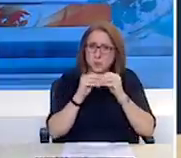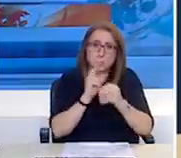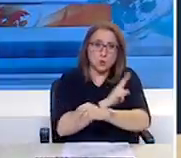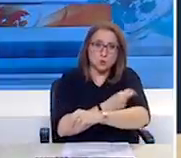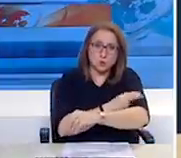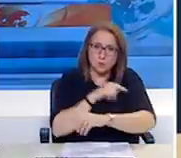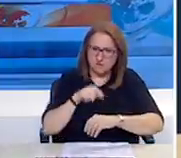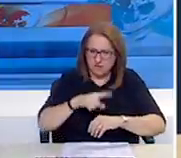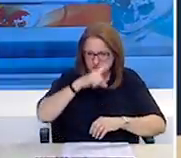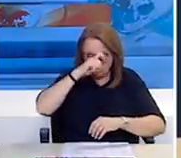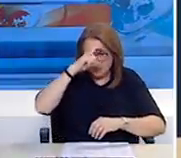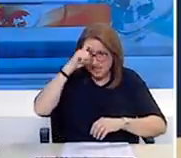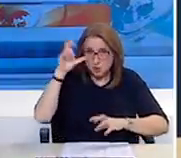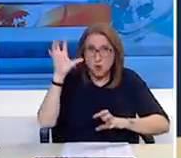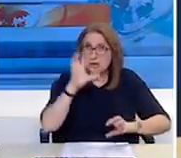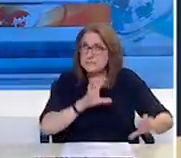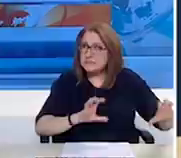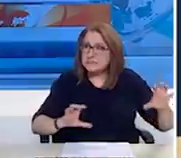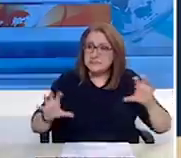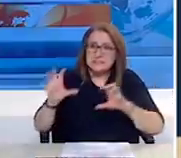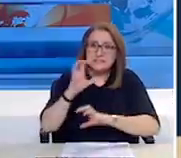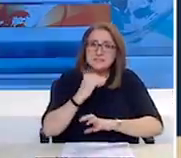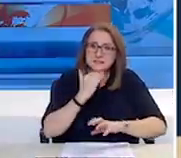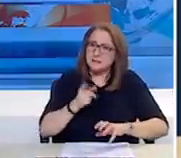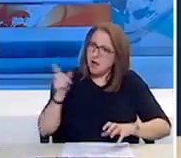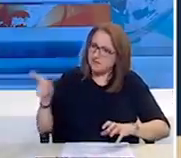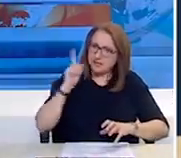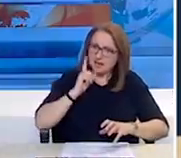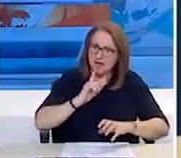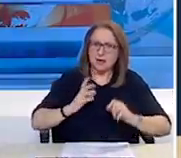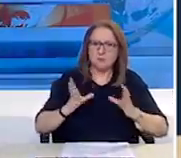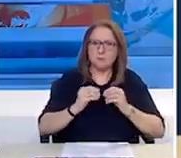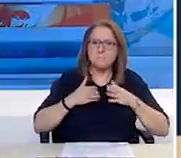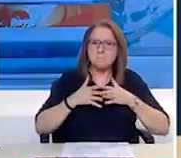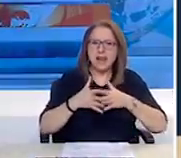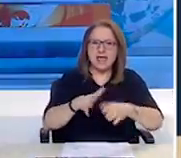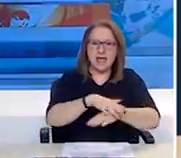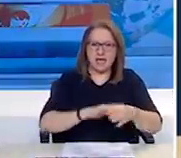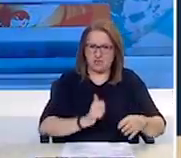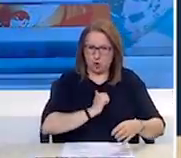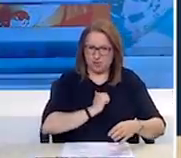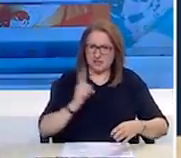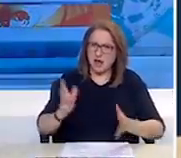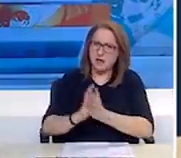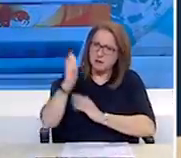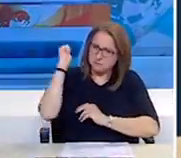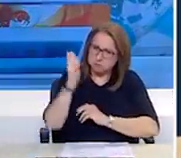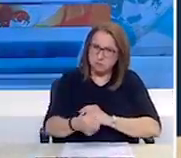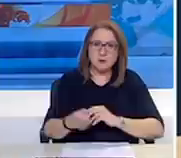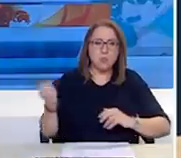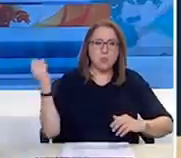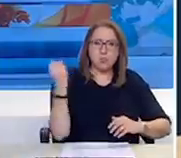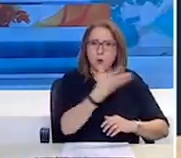υλικού. Αυτές οι μάσκες θα προστατεύουν τους γιατρούς μας και τους νοσηλευτές μας στις μονάδες συντατικής θεραπείας του νοσοκομείου αναφοράς για τους επόμενους